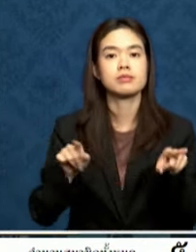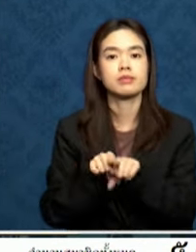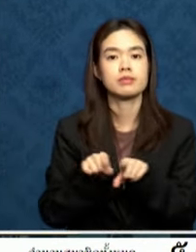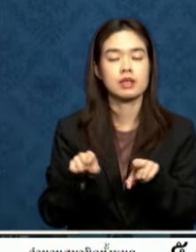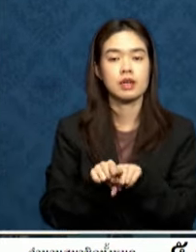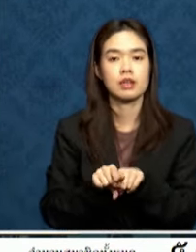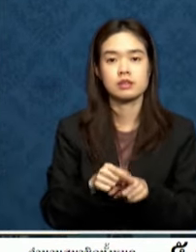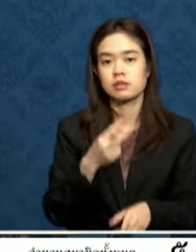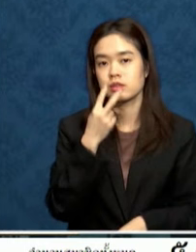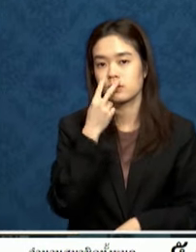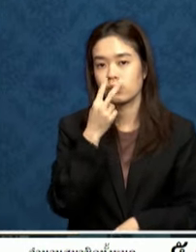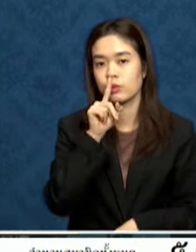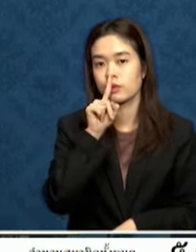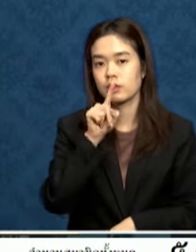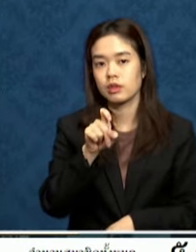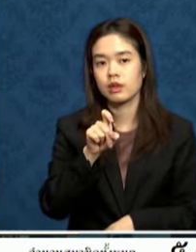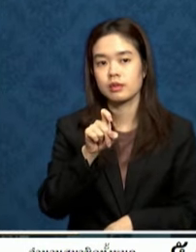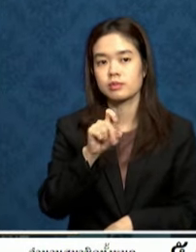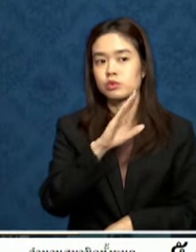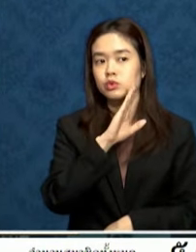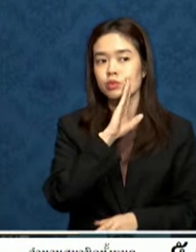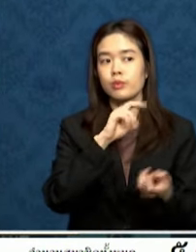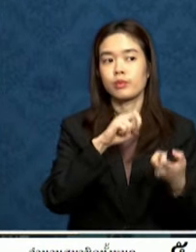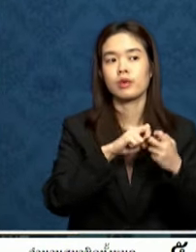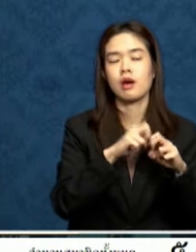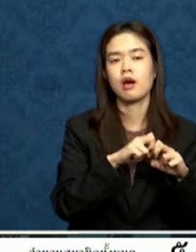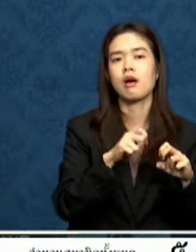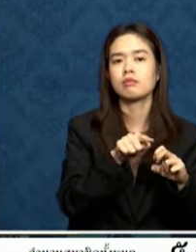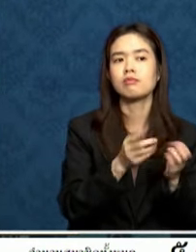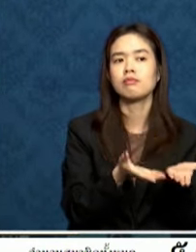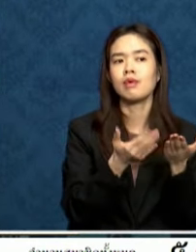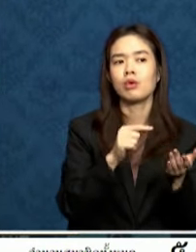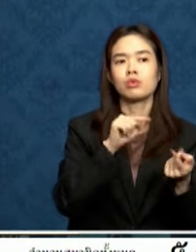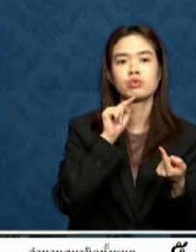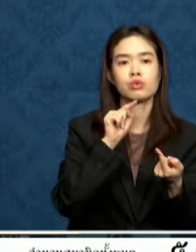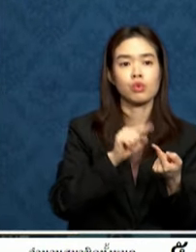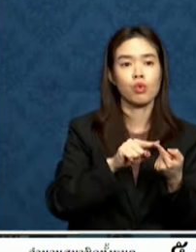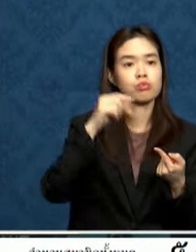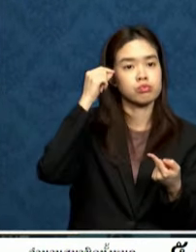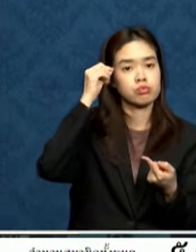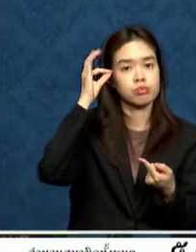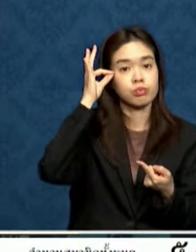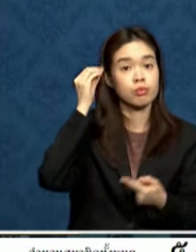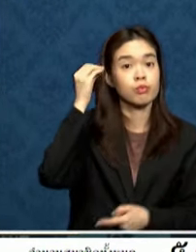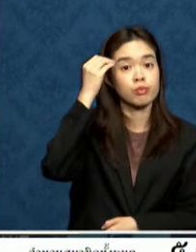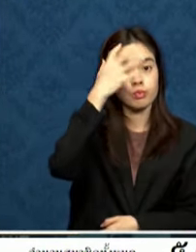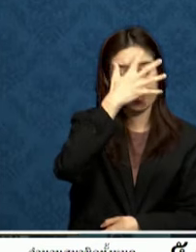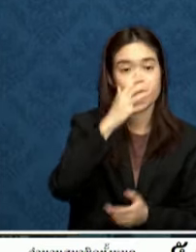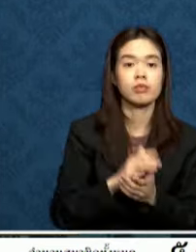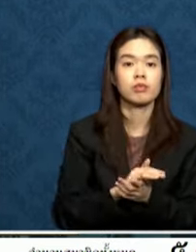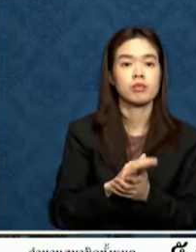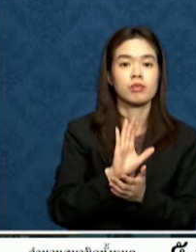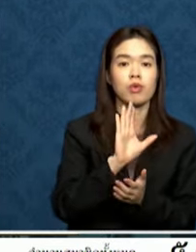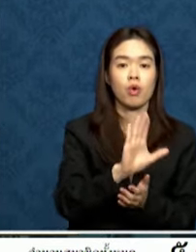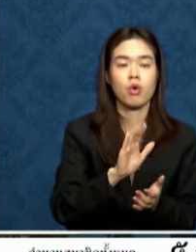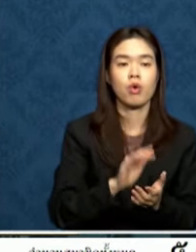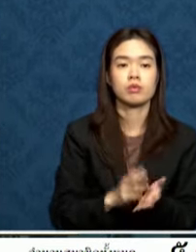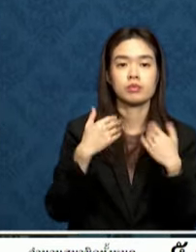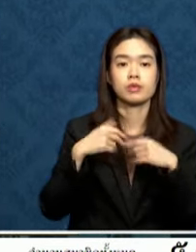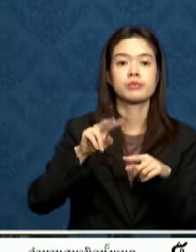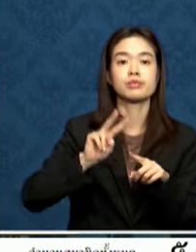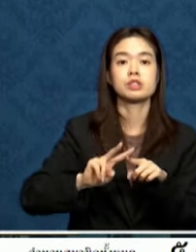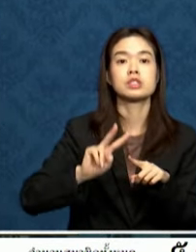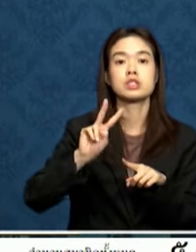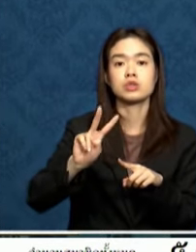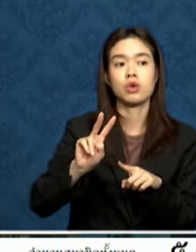ข้อสังเกตดังกล่าวเบาสุดก็คือร่างของท่านปริตผมใส่หมายเลข 1ไว้เบอร์ที่ 2ก็